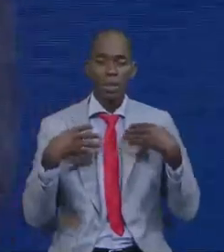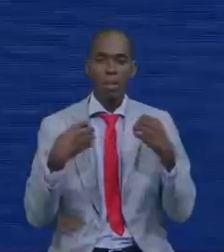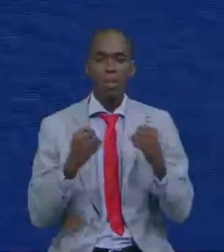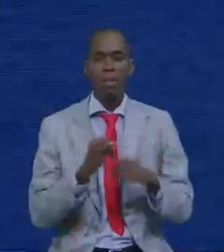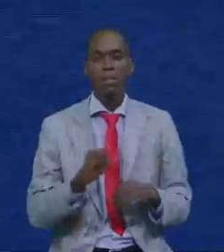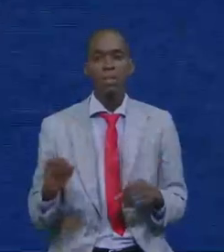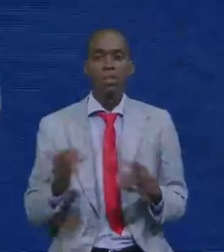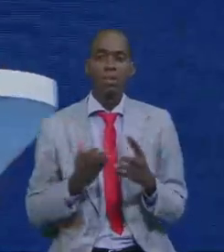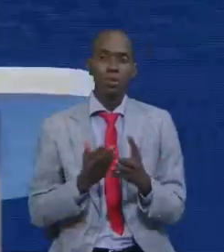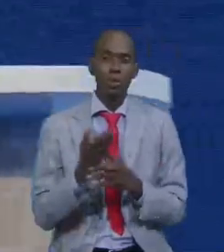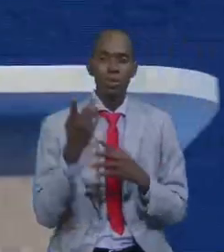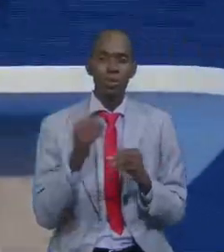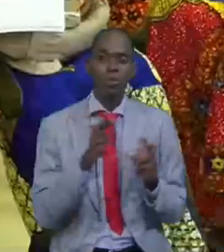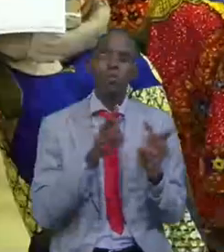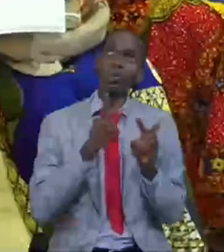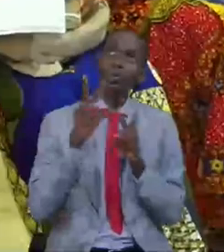le regard de la foi.